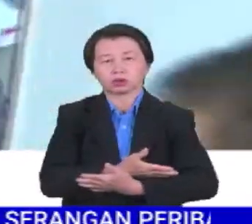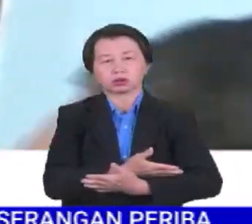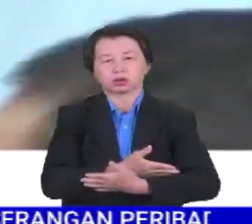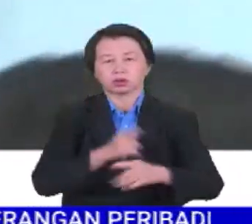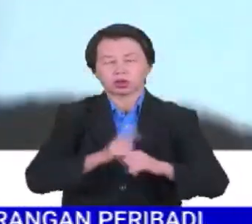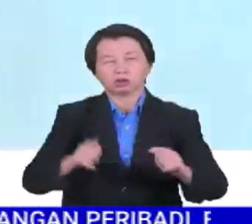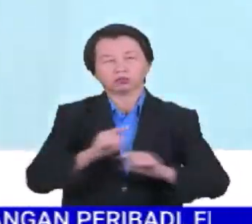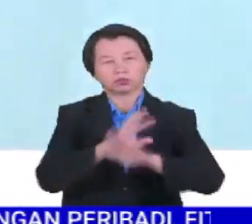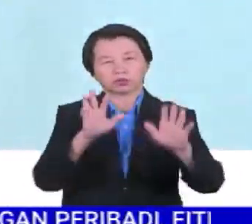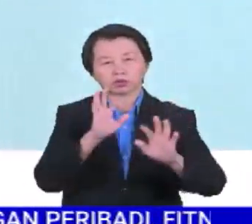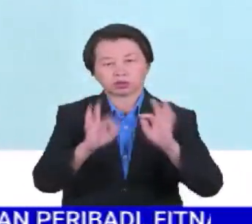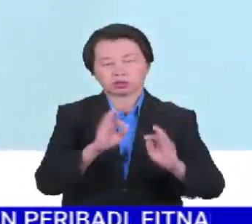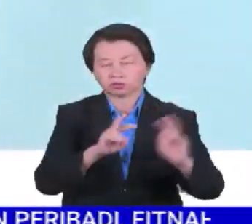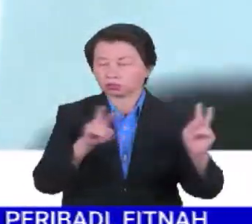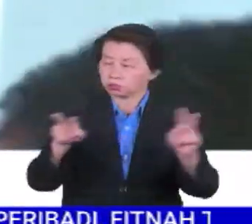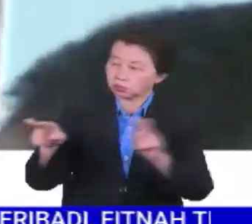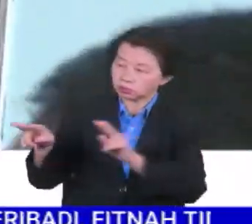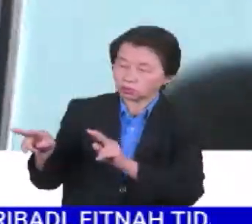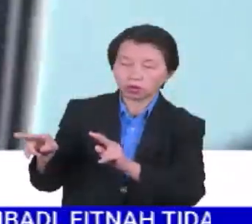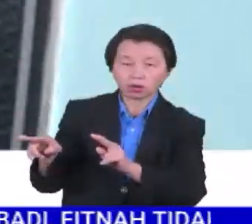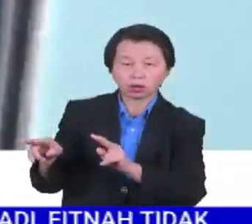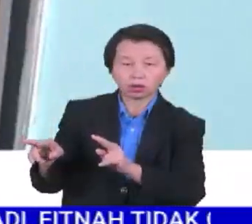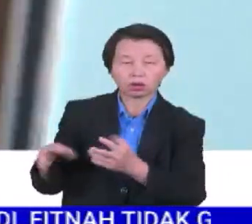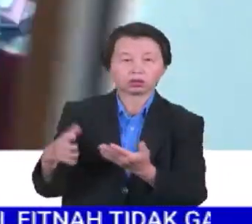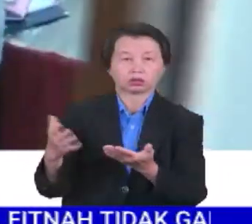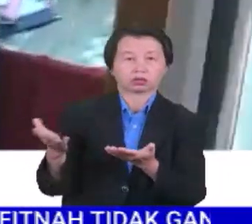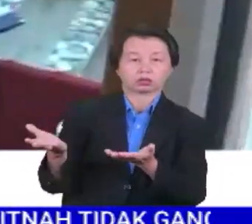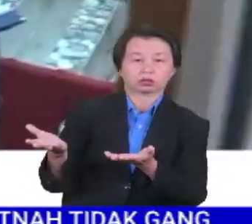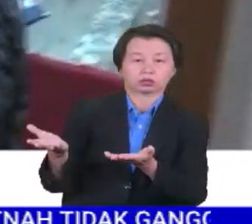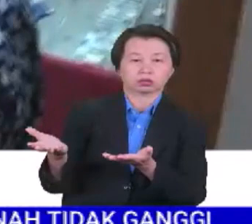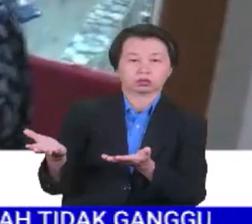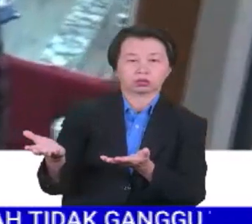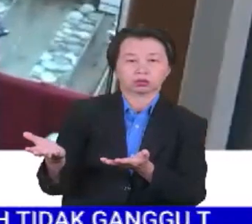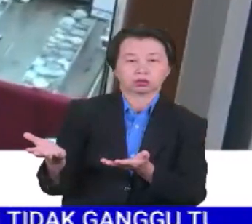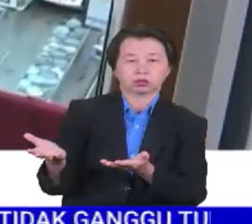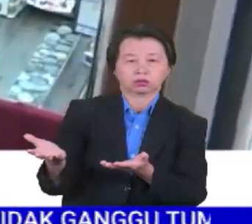jelas kalau kita lihat di sini, dia punya